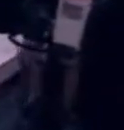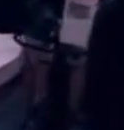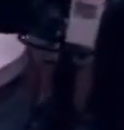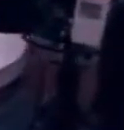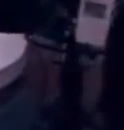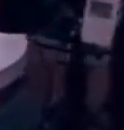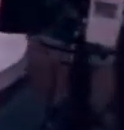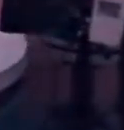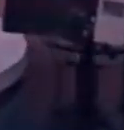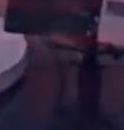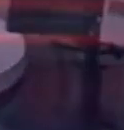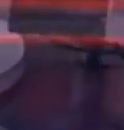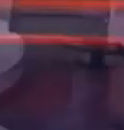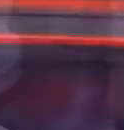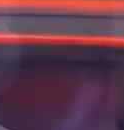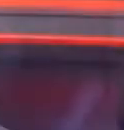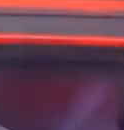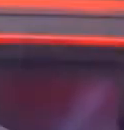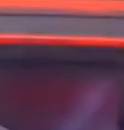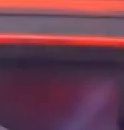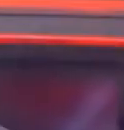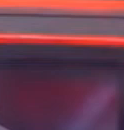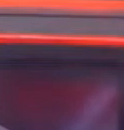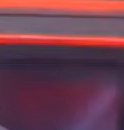Assalamualaikum, terima kasih Faris dan juga Hanim.